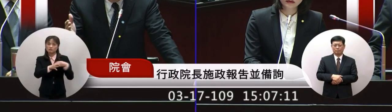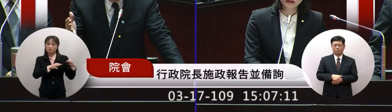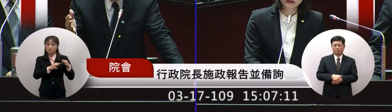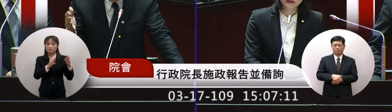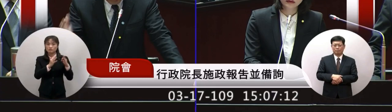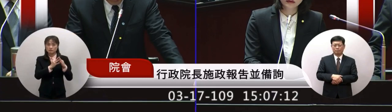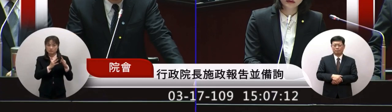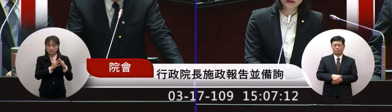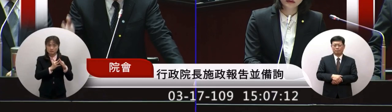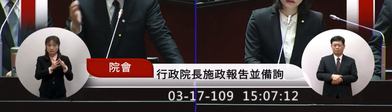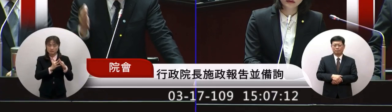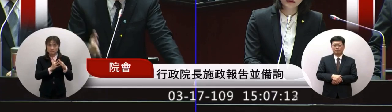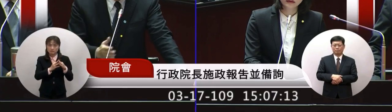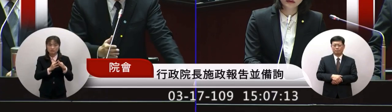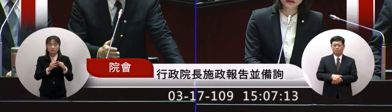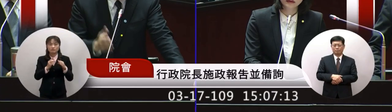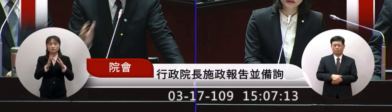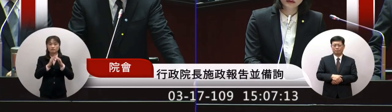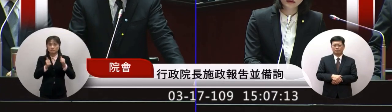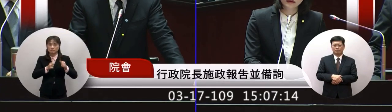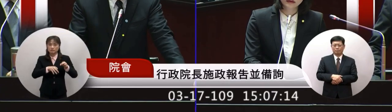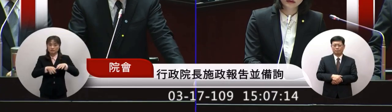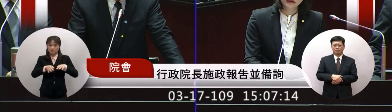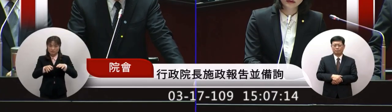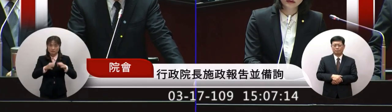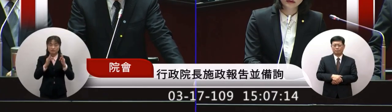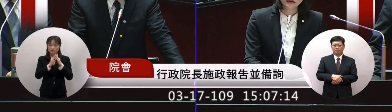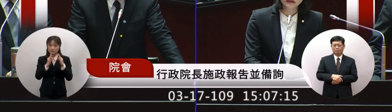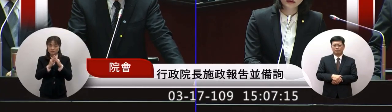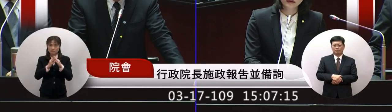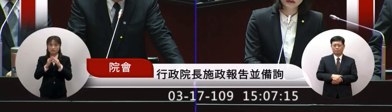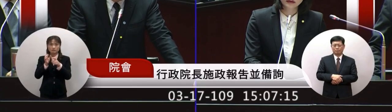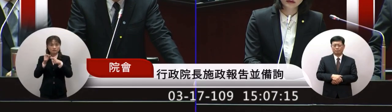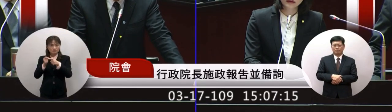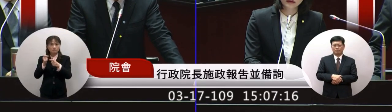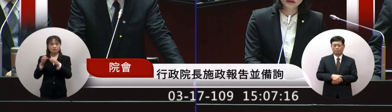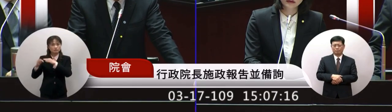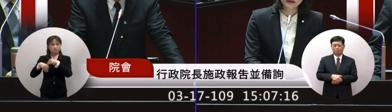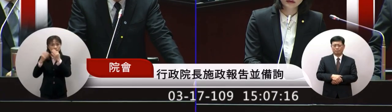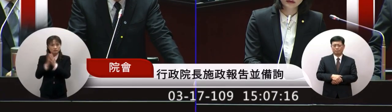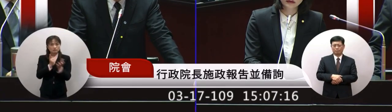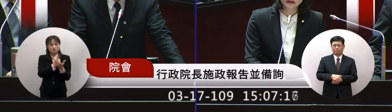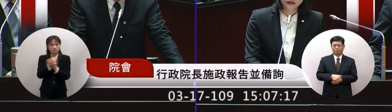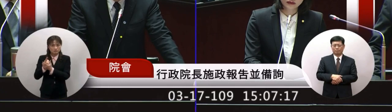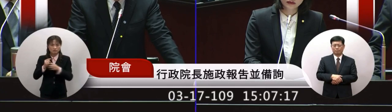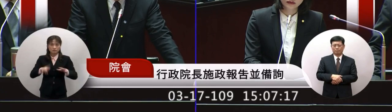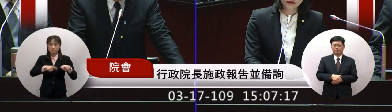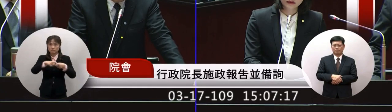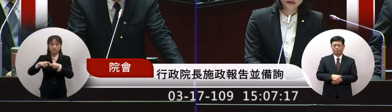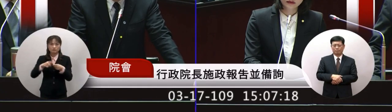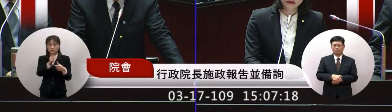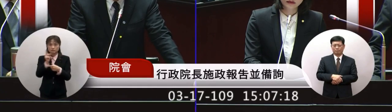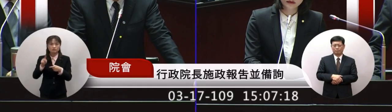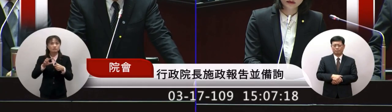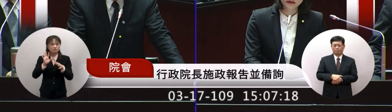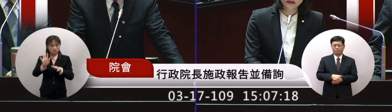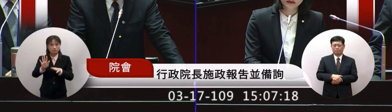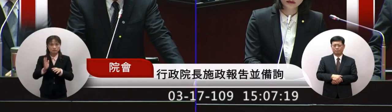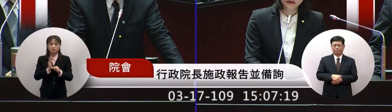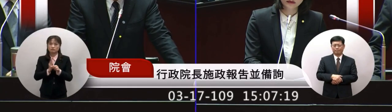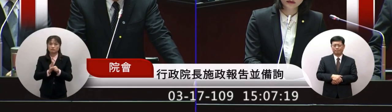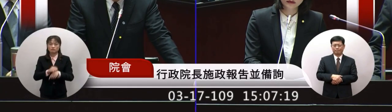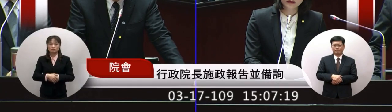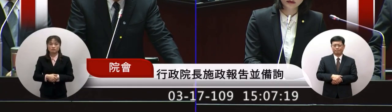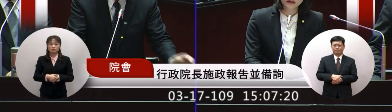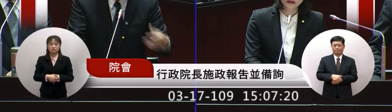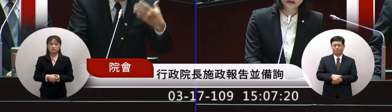个民营的银行，那再来公股银行，都已经有在参与，而且有相关的连带案都在进行当中。那另外我们也鼓励保险